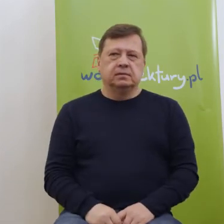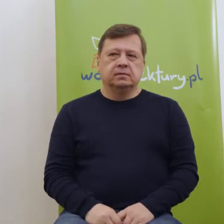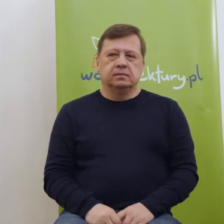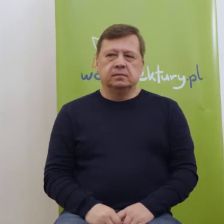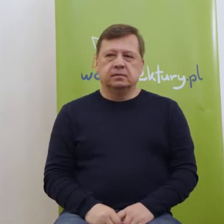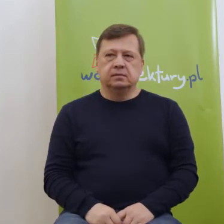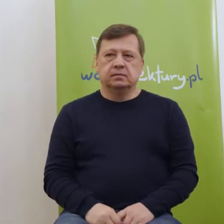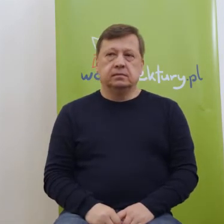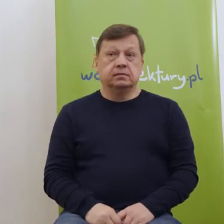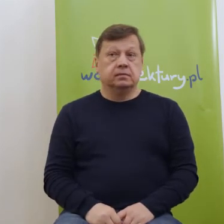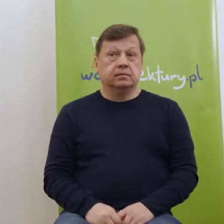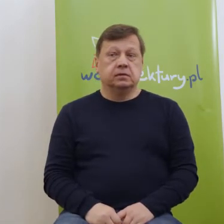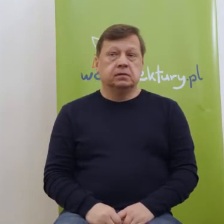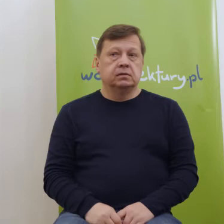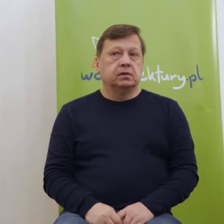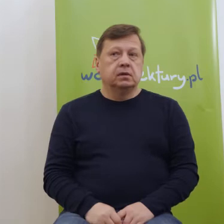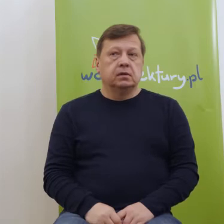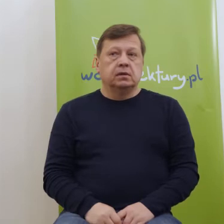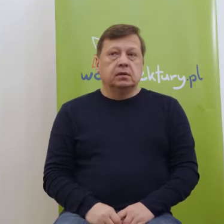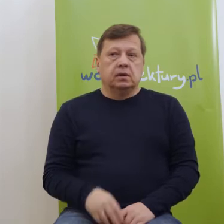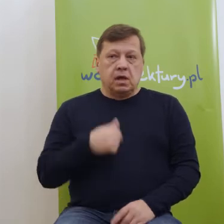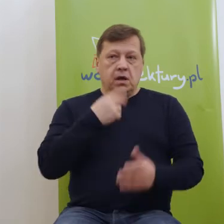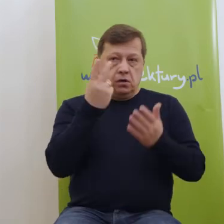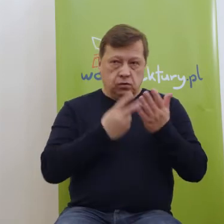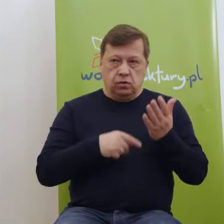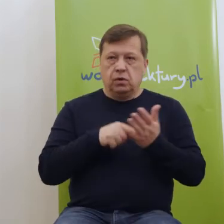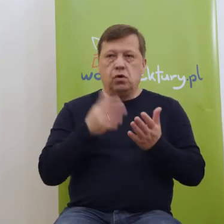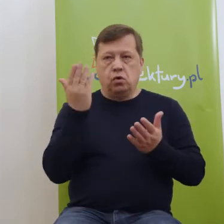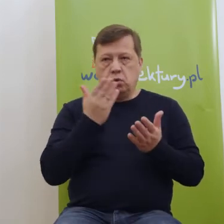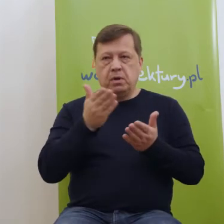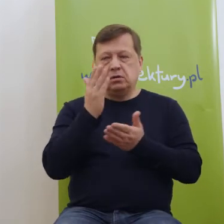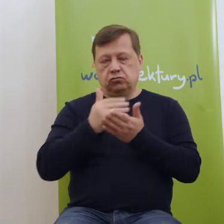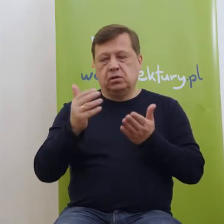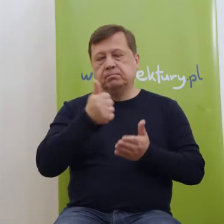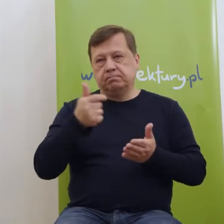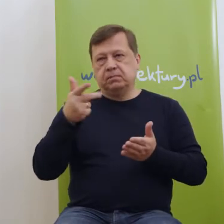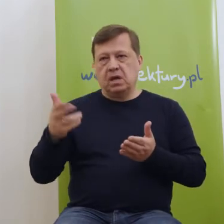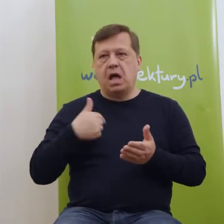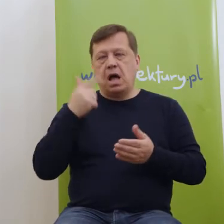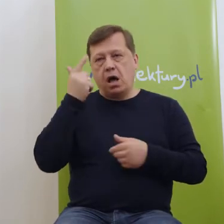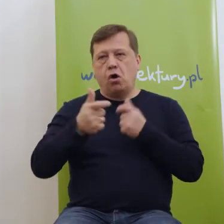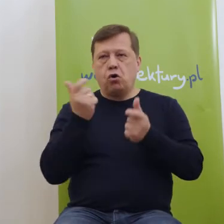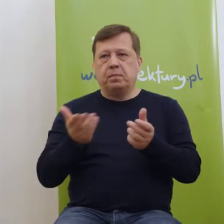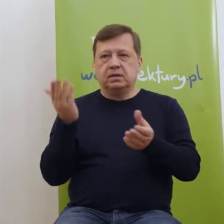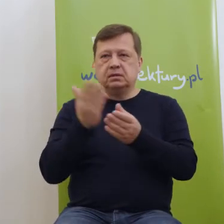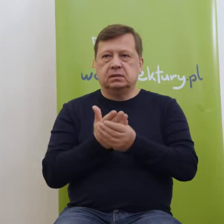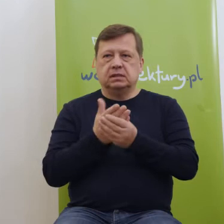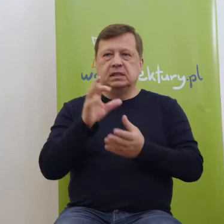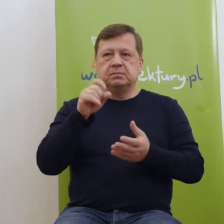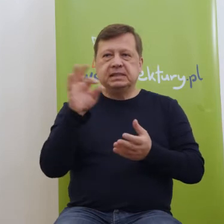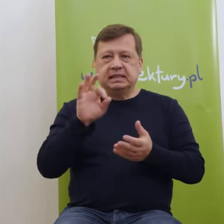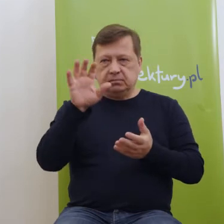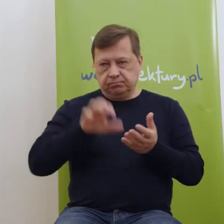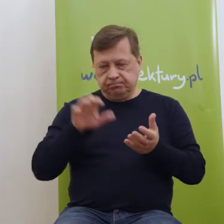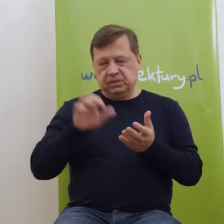Jako czytelniczka bardzo lubię te rozdziały, bo wtedy jest spis treści, można się odnieść, nie trzeba tych zakładek tyle, ale to jest jakby czysto